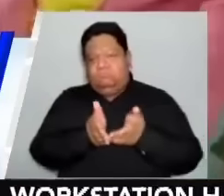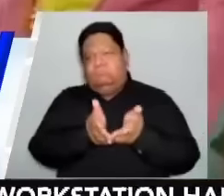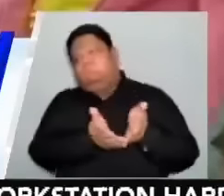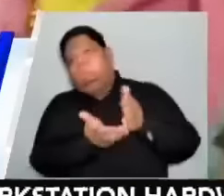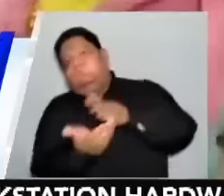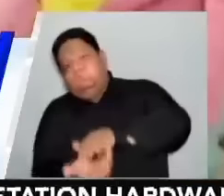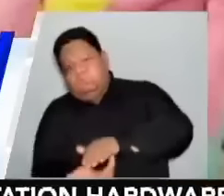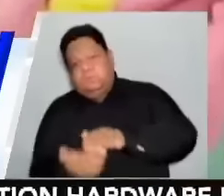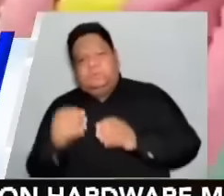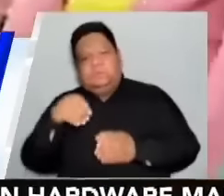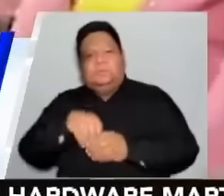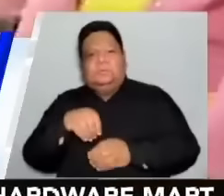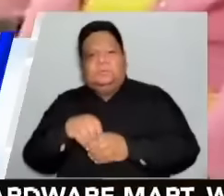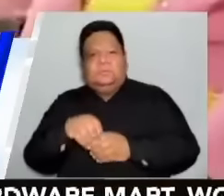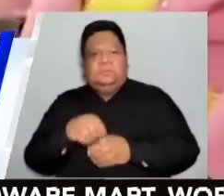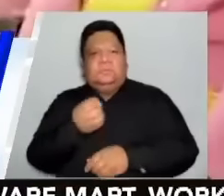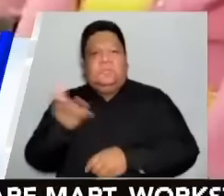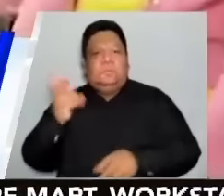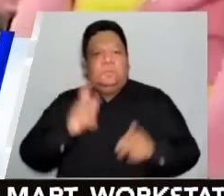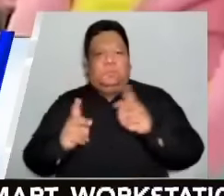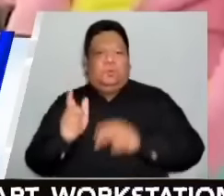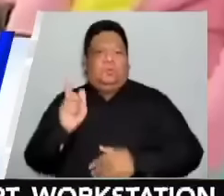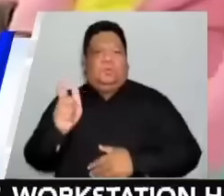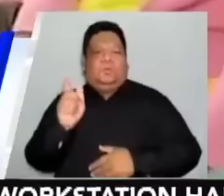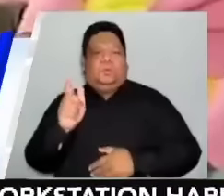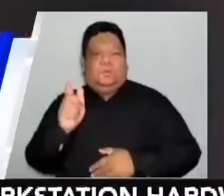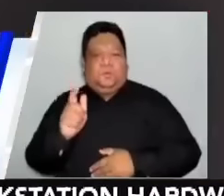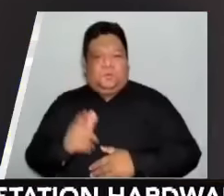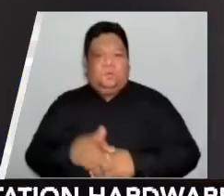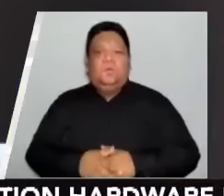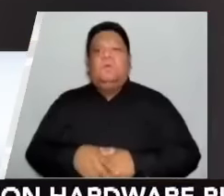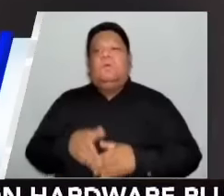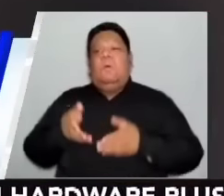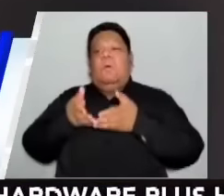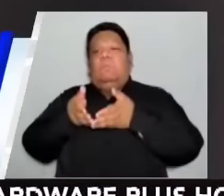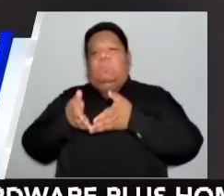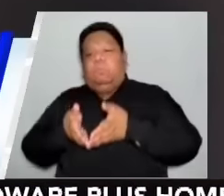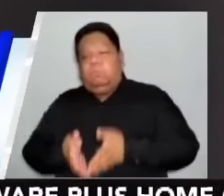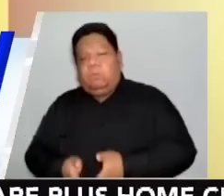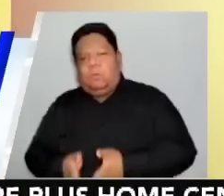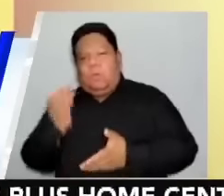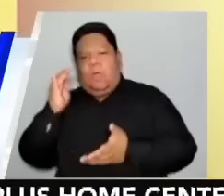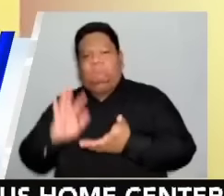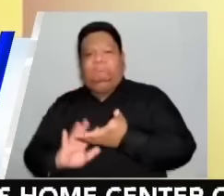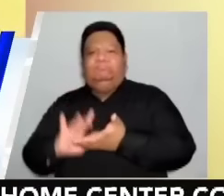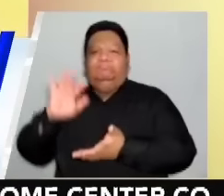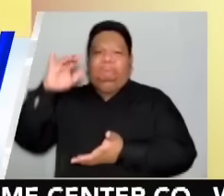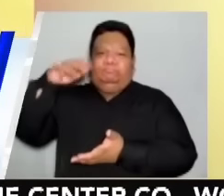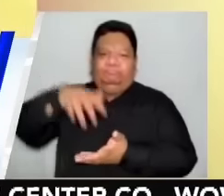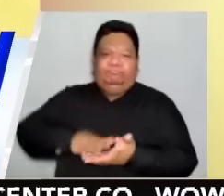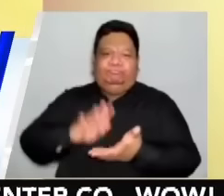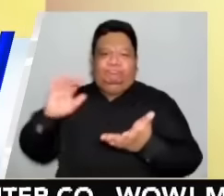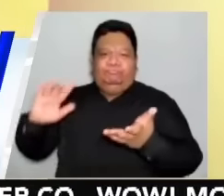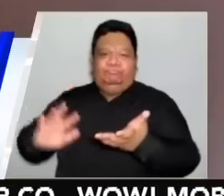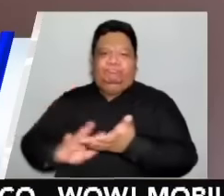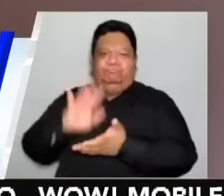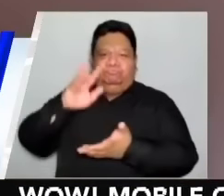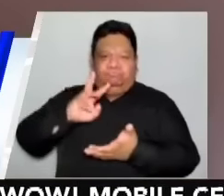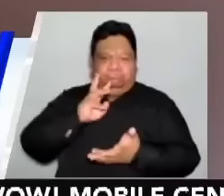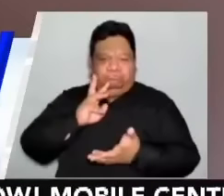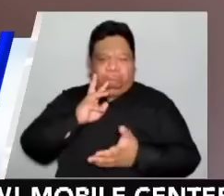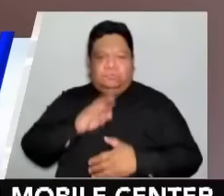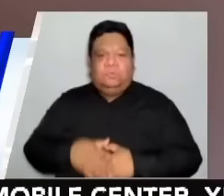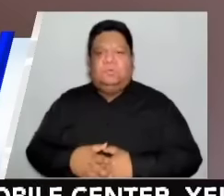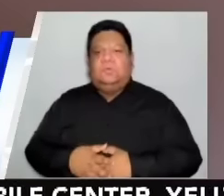ang tatlong oras lumubog ang mga ito dahil sa malalaking alon 10 ang nakaligtas at napadpad sa San Jose Romblon